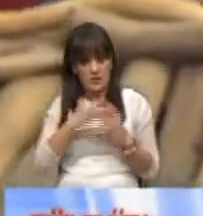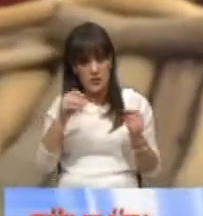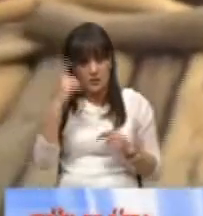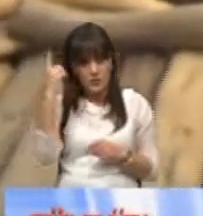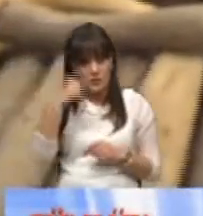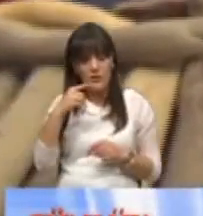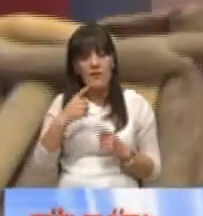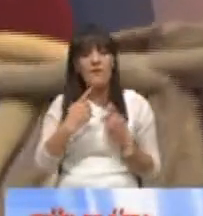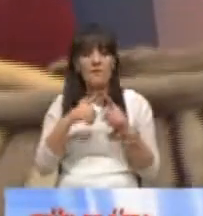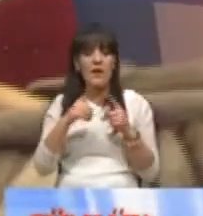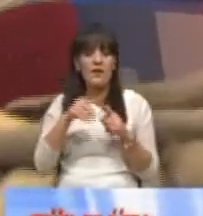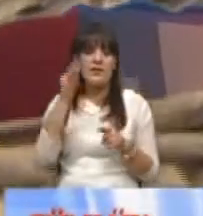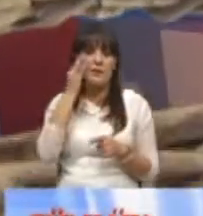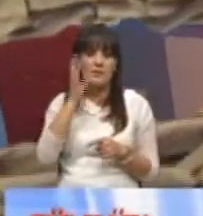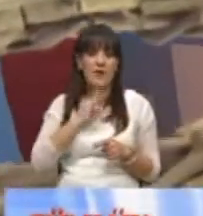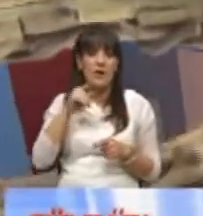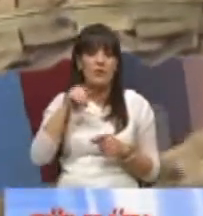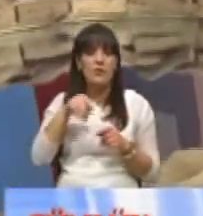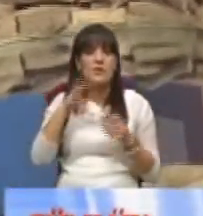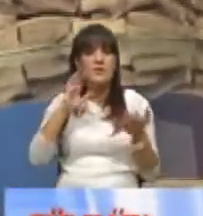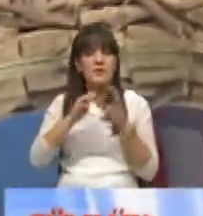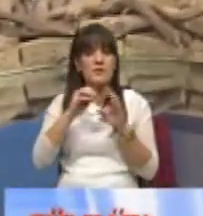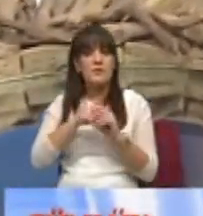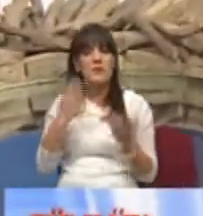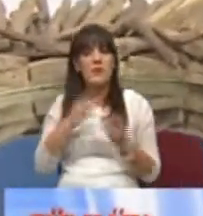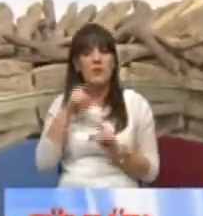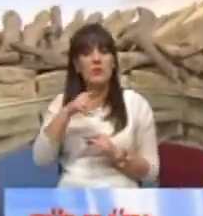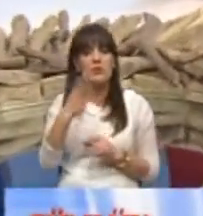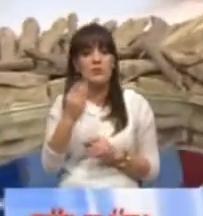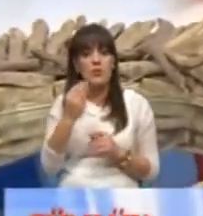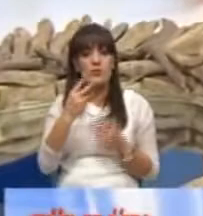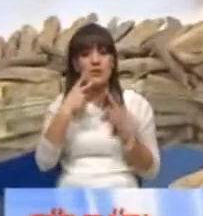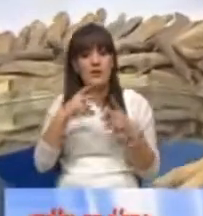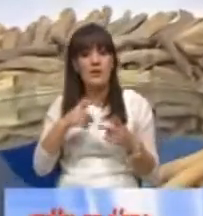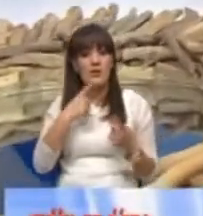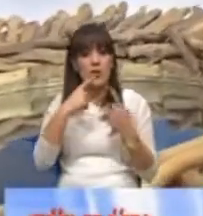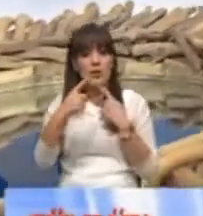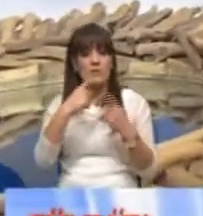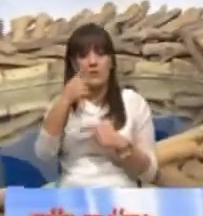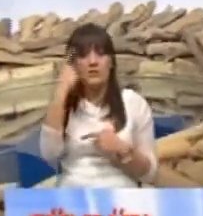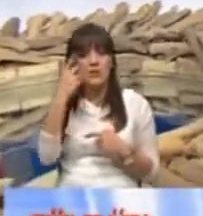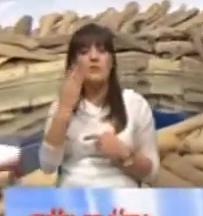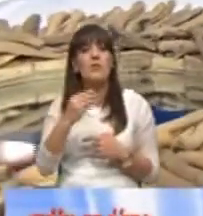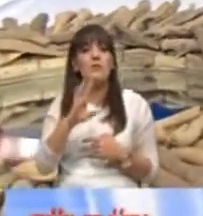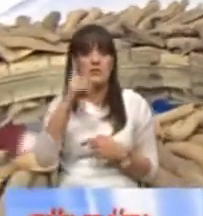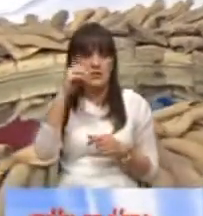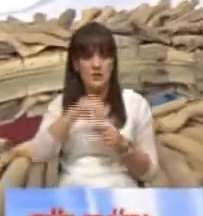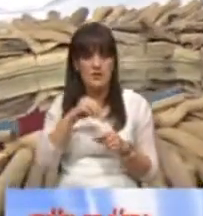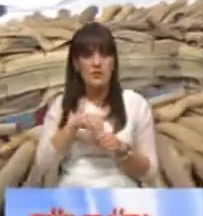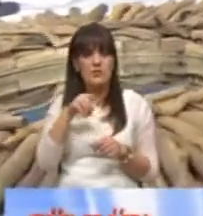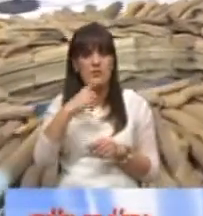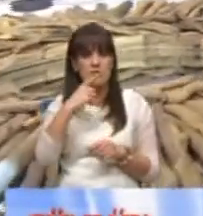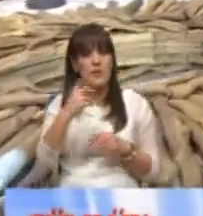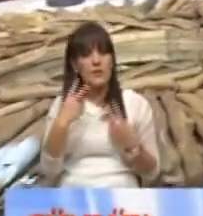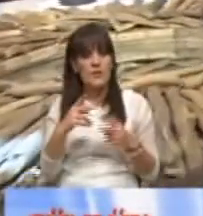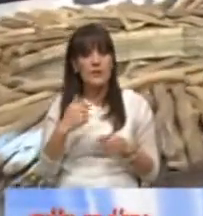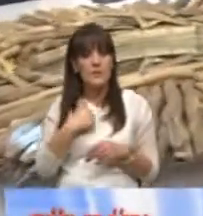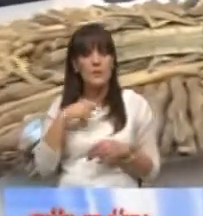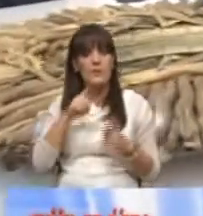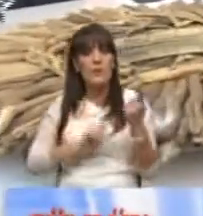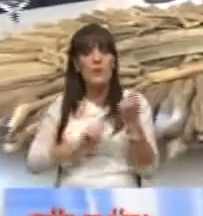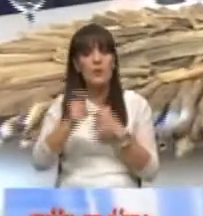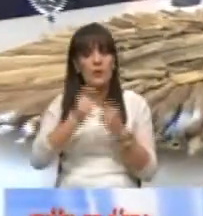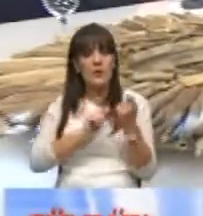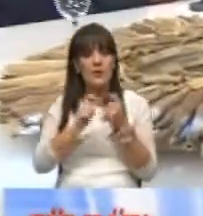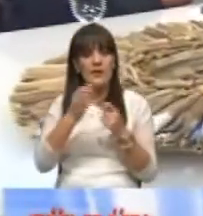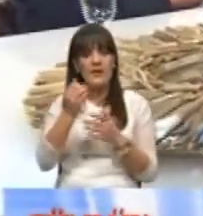yani farklı tipleri var tabii bu sıkışmaların. Yani bunu çok çok detaylı konuşma şansımız olmayacağı için şöyle söyleyebilirim.